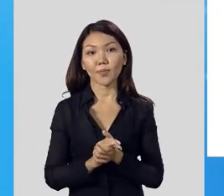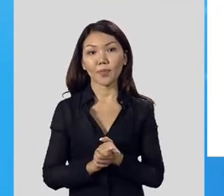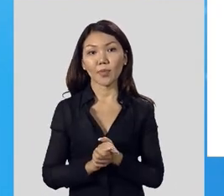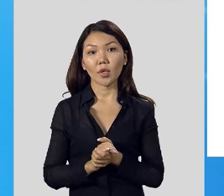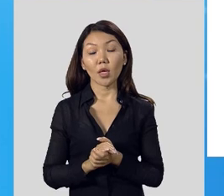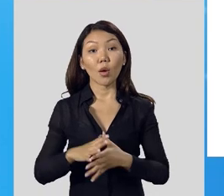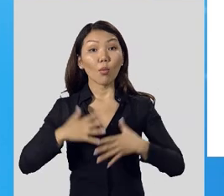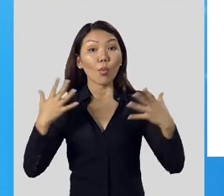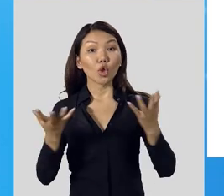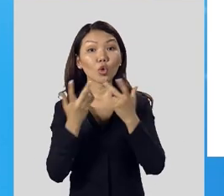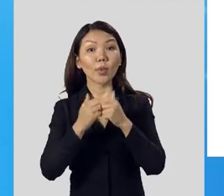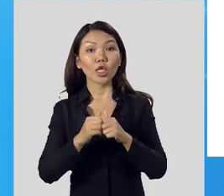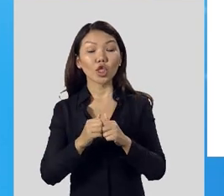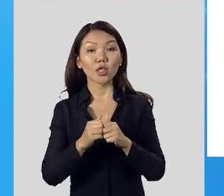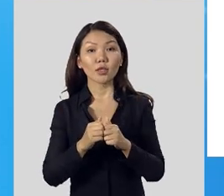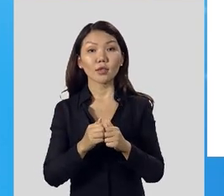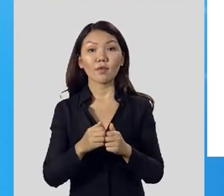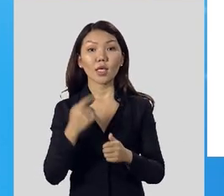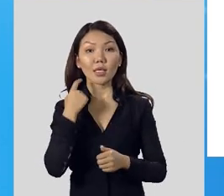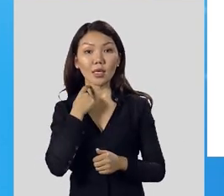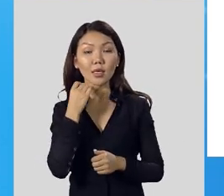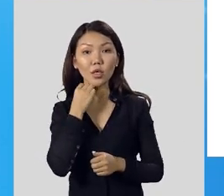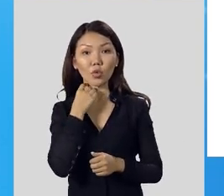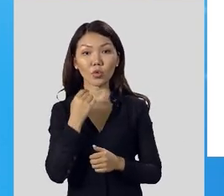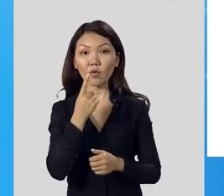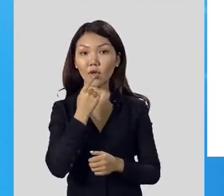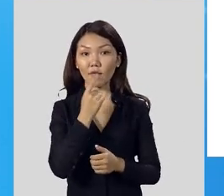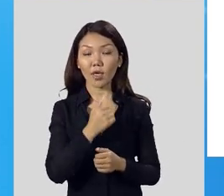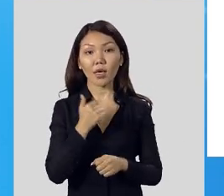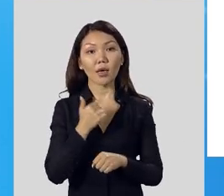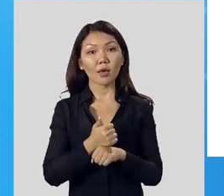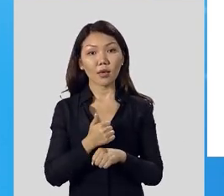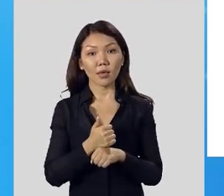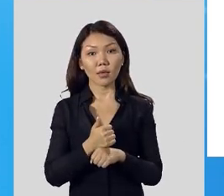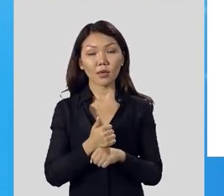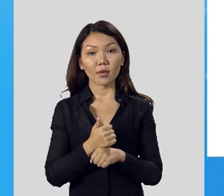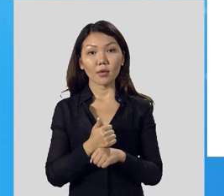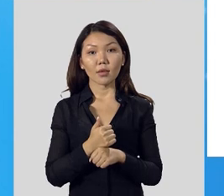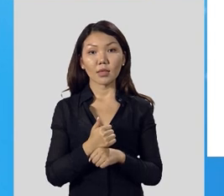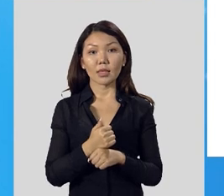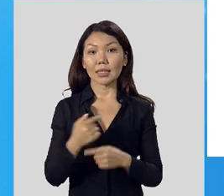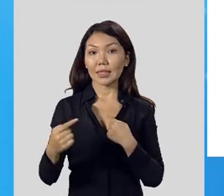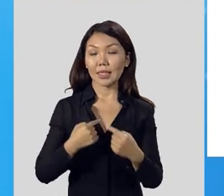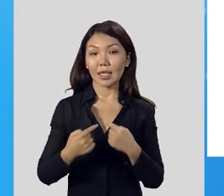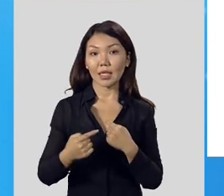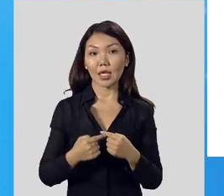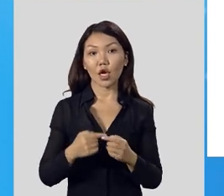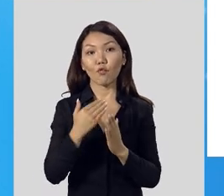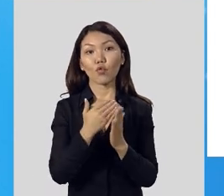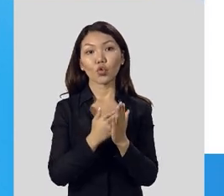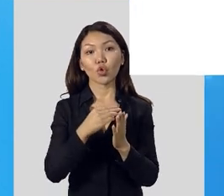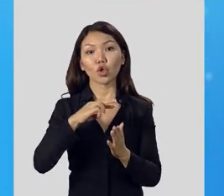большом содержании алкоголя в крови главным образом страдает функция мозжечка.